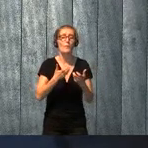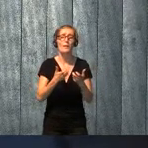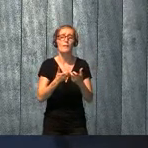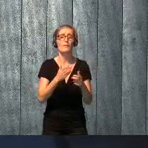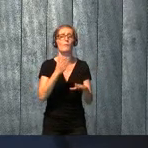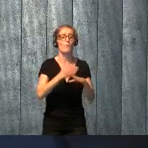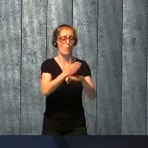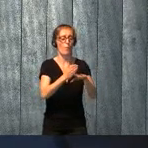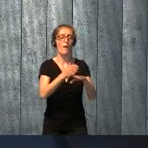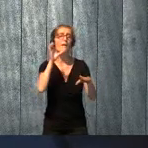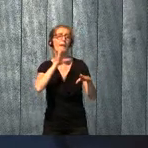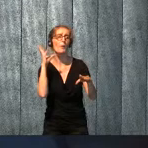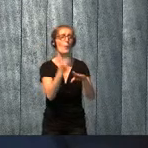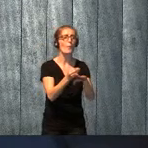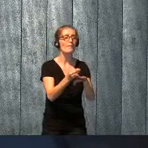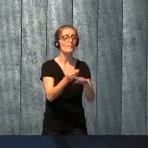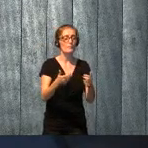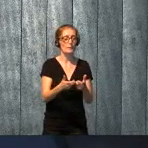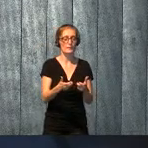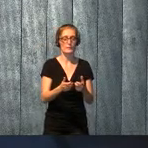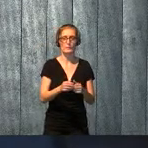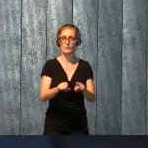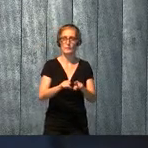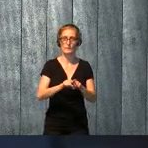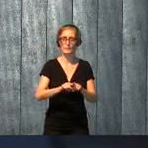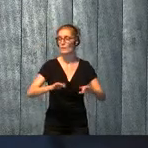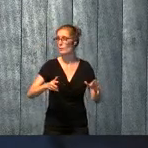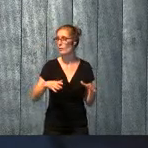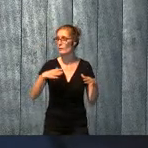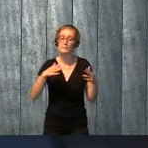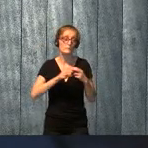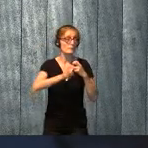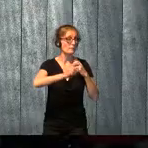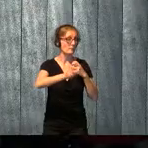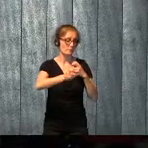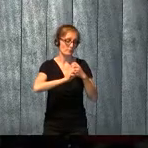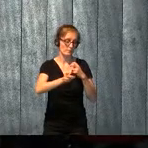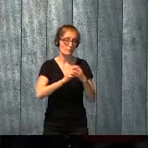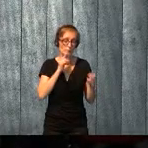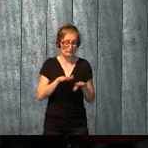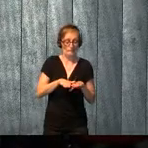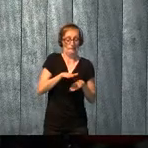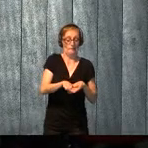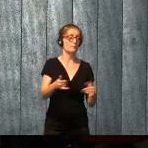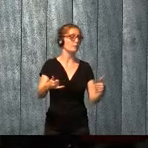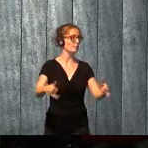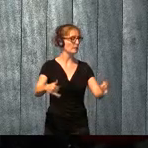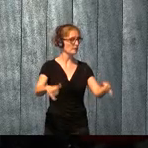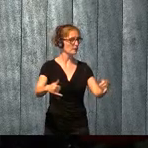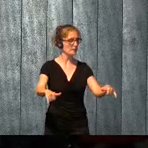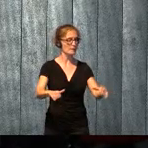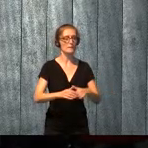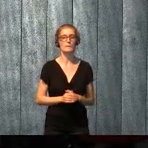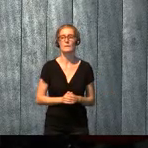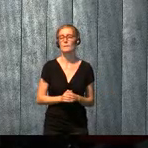carbone, et beaucoup d'autres choses. Il faut ensuite se déplacer autrement, on commence, mais il y a encore beaucoup à faire là-dessus, rééquilibrer la